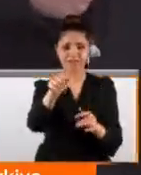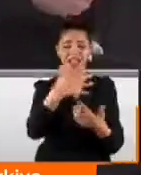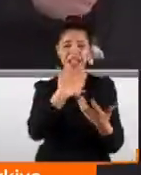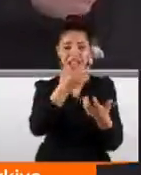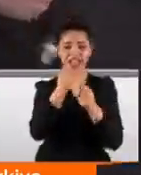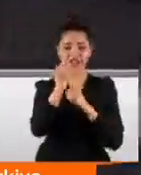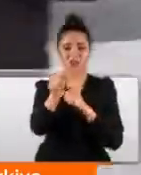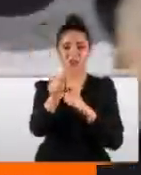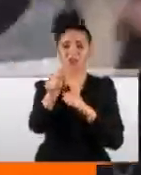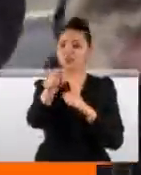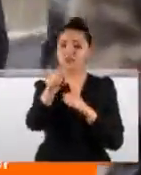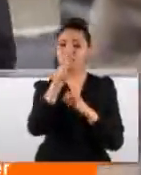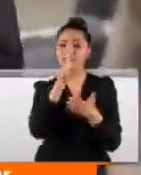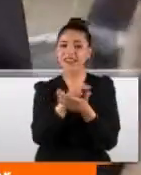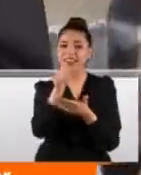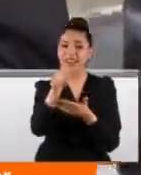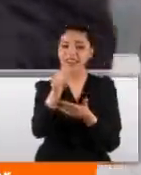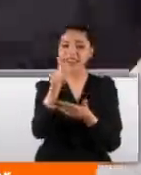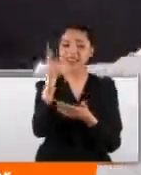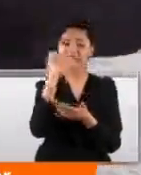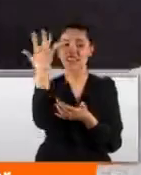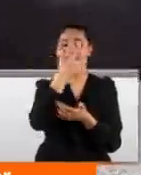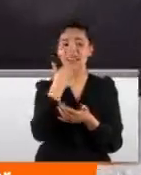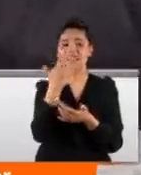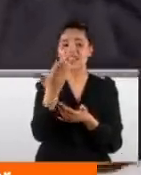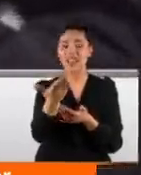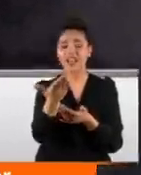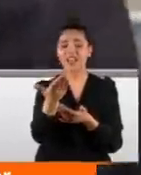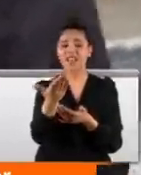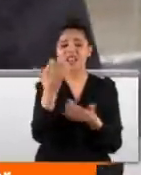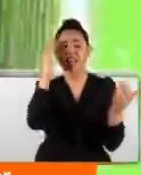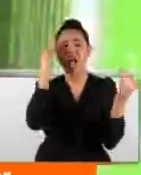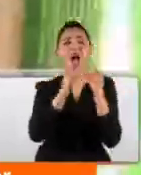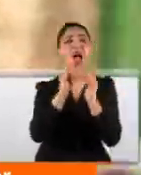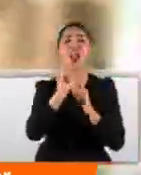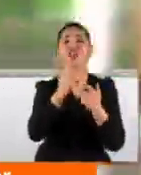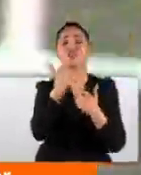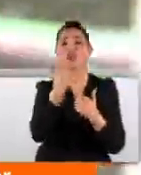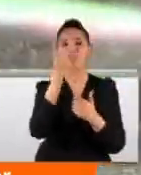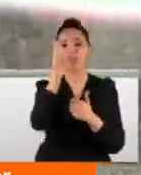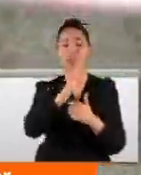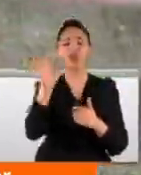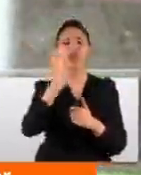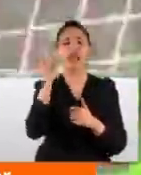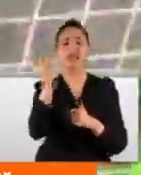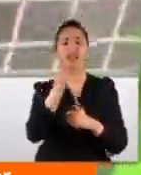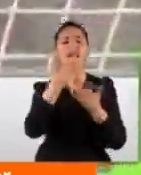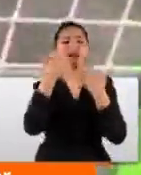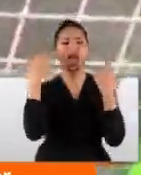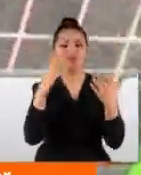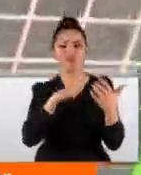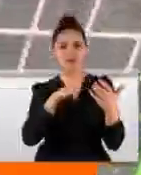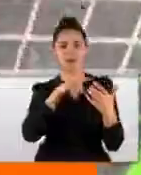kucağımdaki olacak. Siz ne diyorsunuz? Yani ben, bu çok tatlı geldi bana ama anlaşamıyoruz şu an. Toplam 250 hayvan kapasiteli